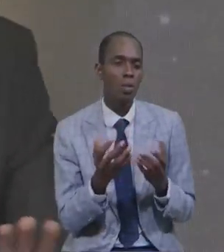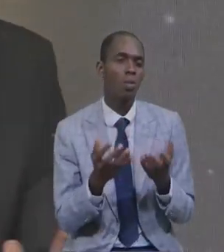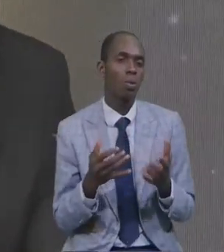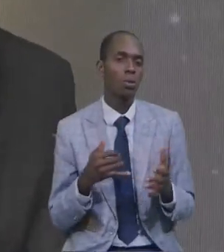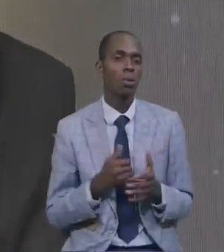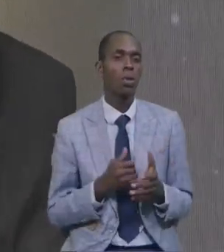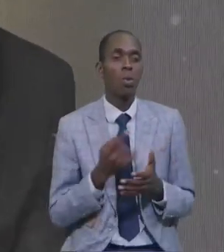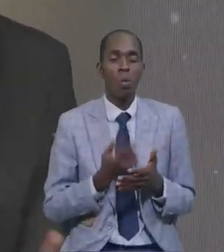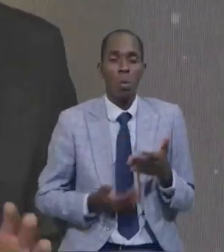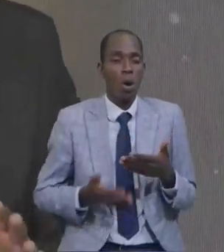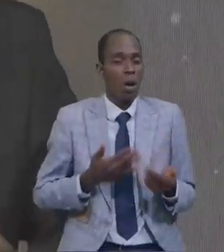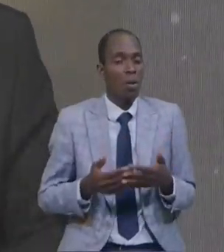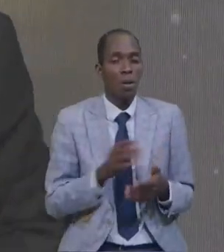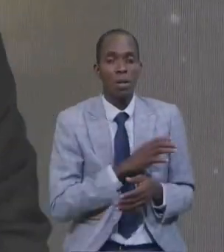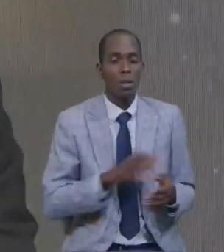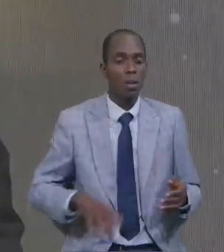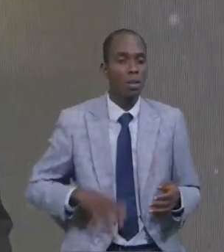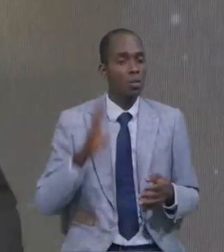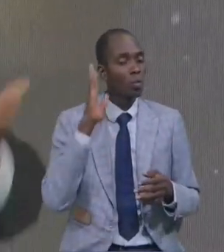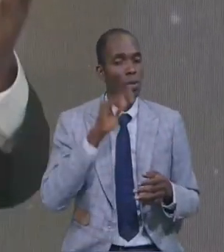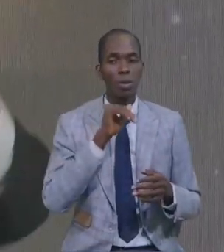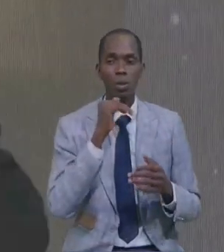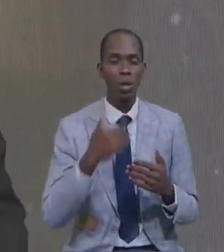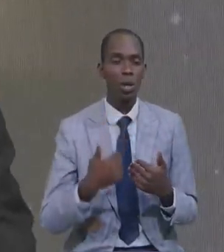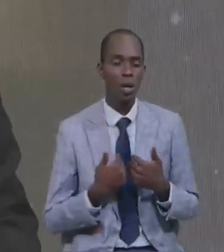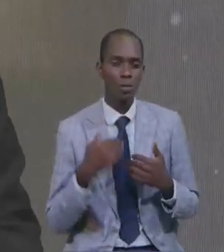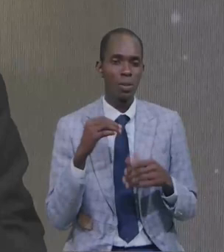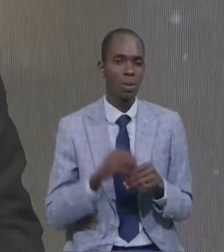dans son esprit, est caché.